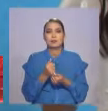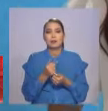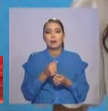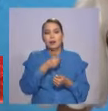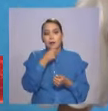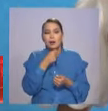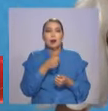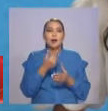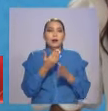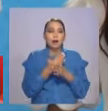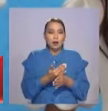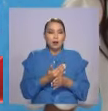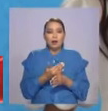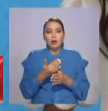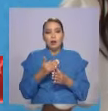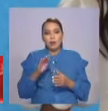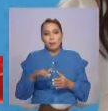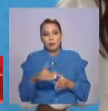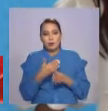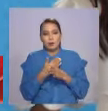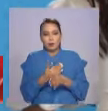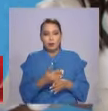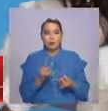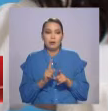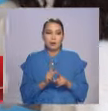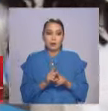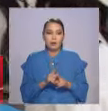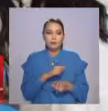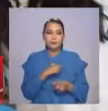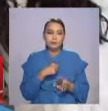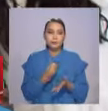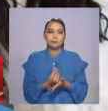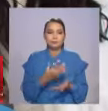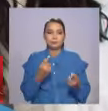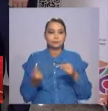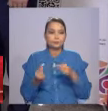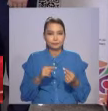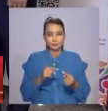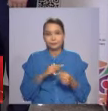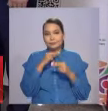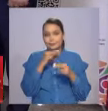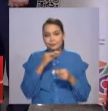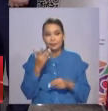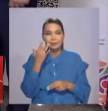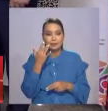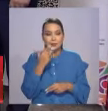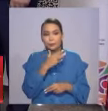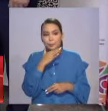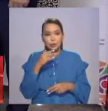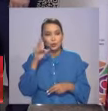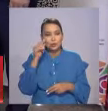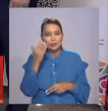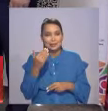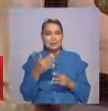помогают младшим. И в основном семейные ценности сохраняем. Одна из самых многочисленных семей